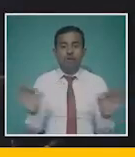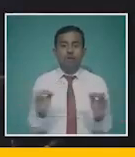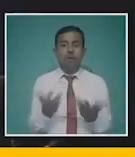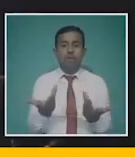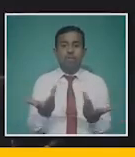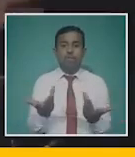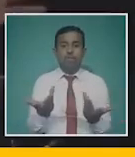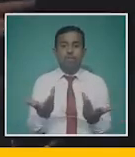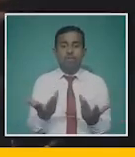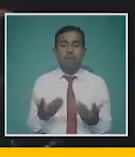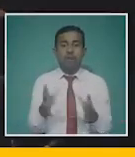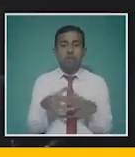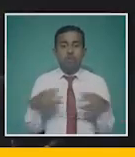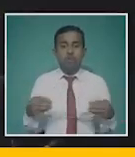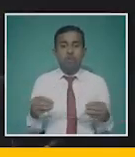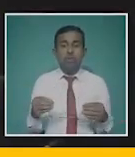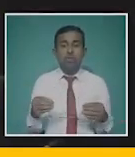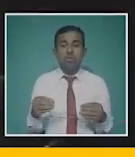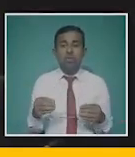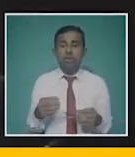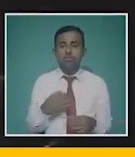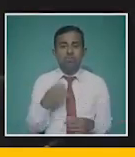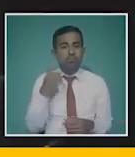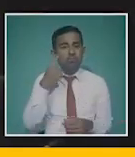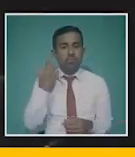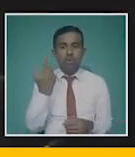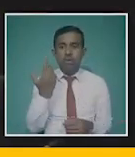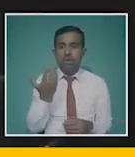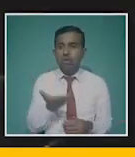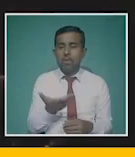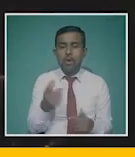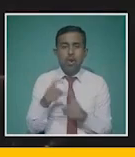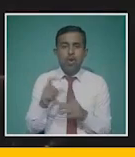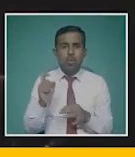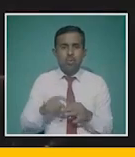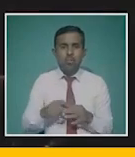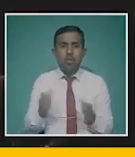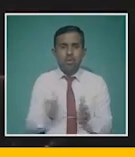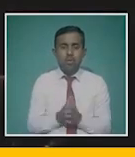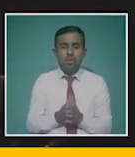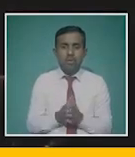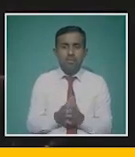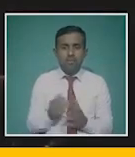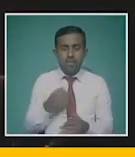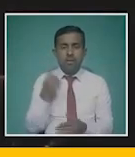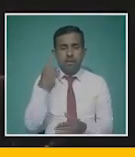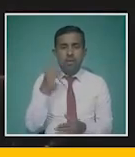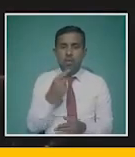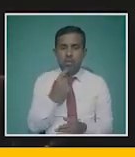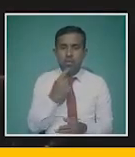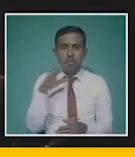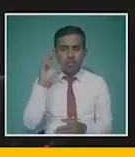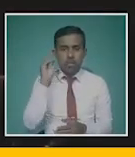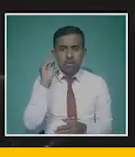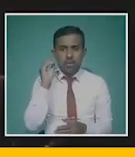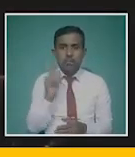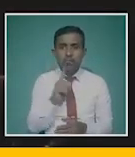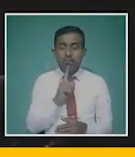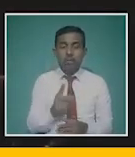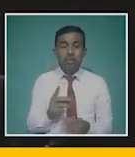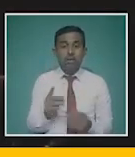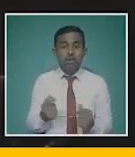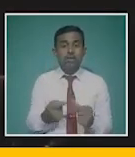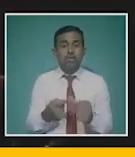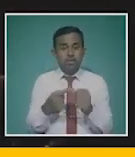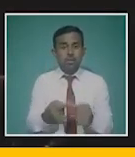කළා. රටේ තියෙන ආර්ථික අවපාතය ගැන හිතලා ජනාධිපතිතුමා රාජ්‍ය සහ අර්ධ රාජ්‍ය ආයතනවලට